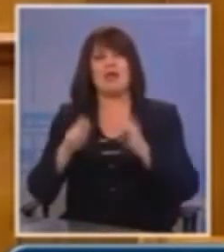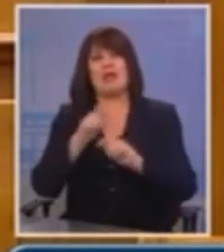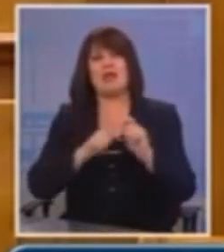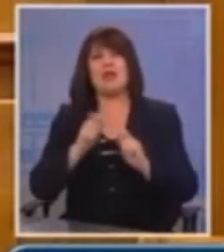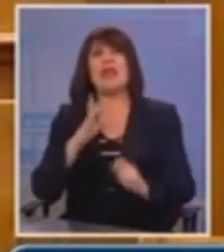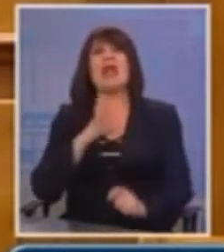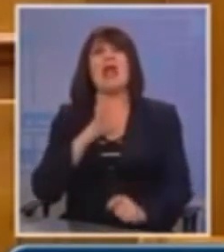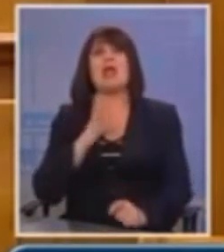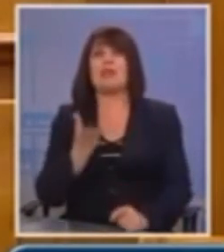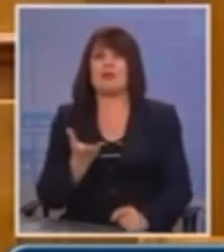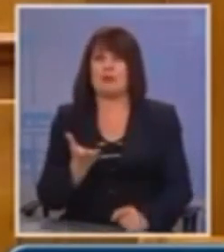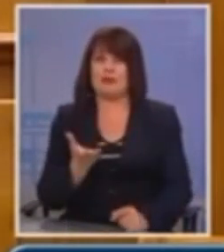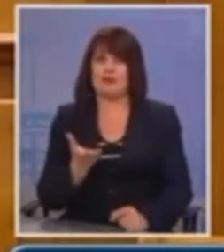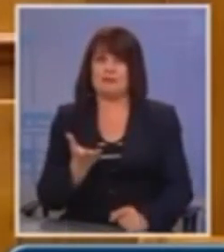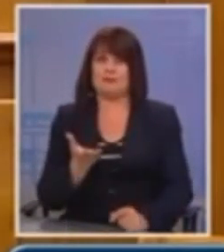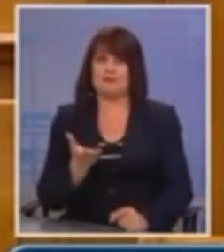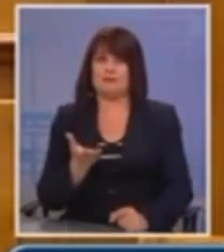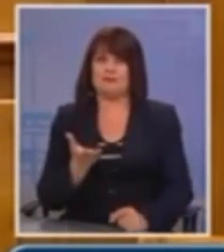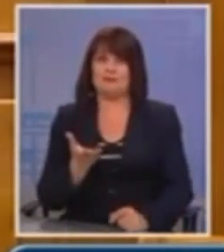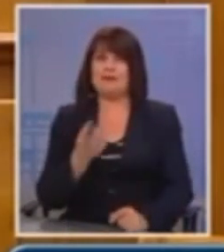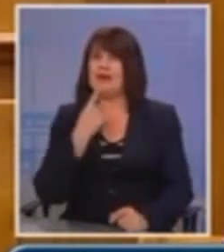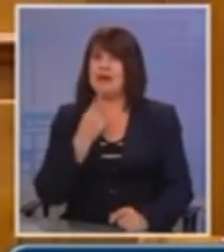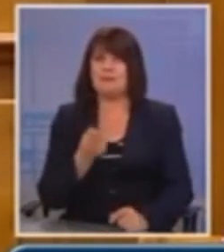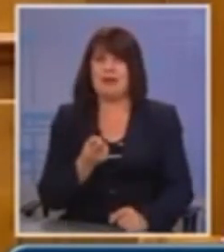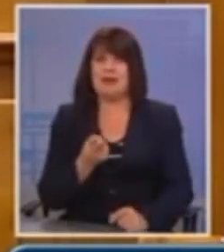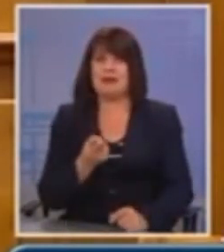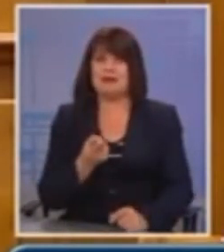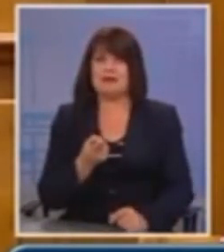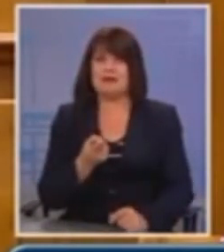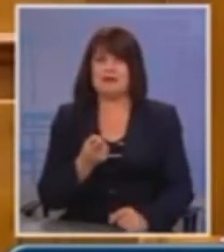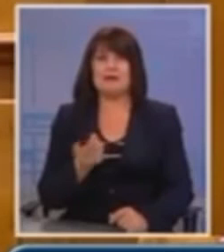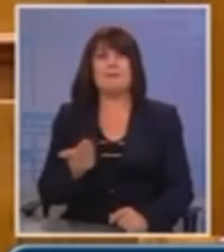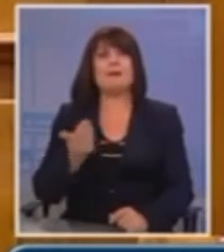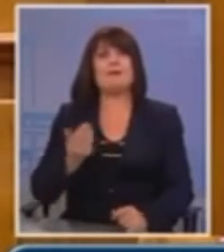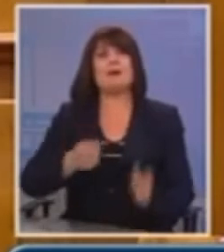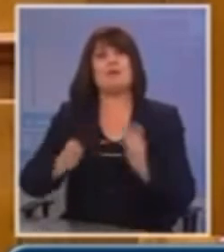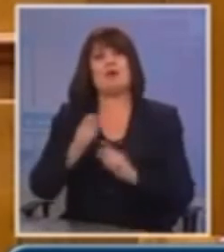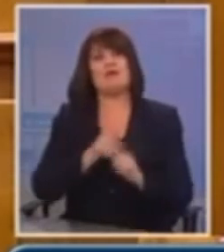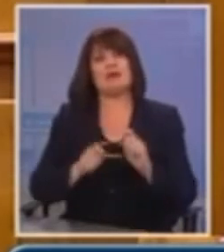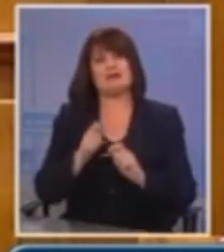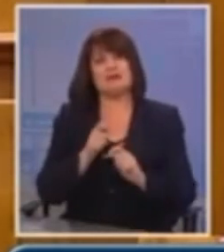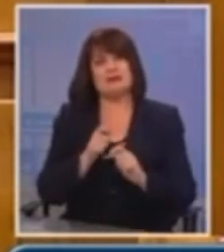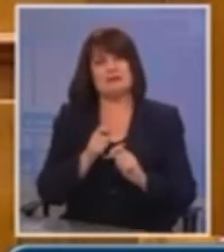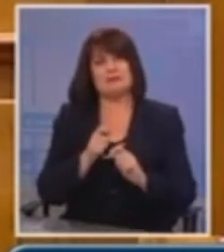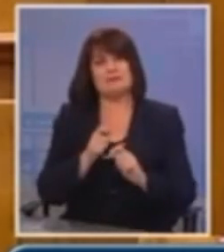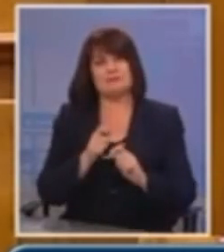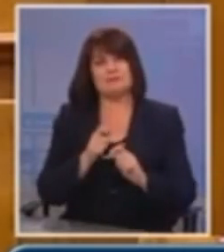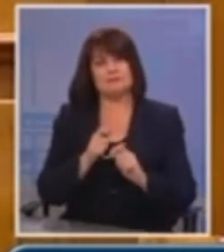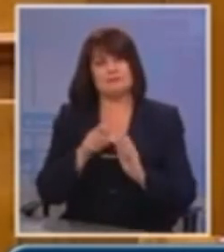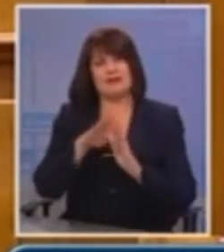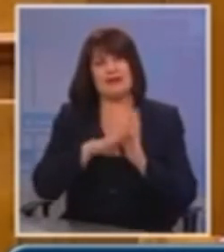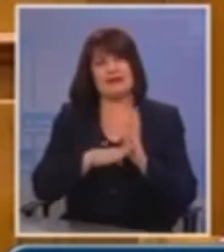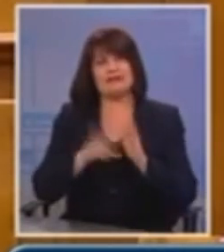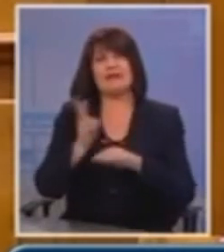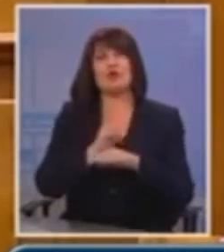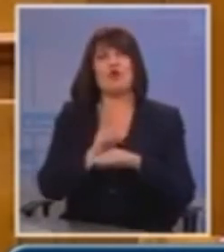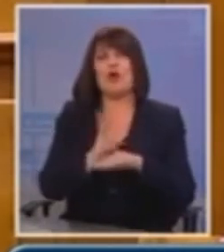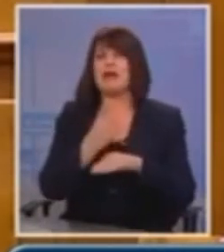λαοί και διακήρυξαν στον πρόλογο του καταστατικού